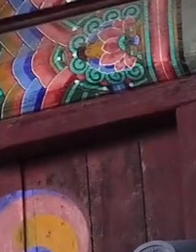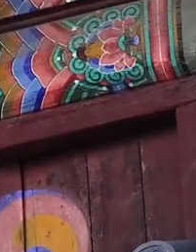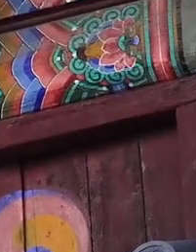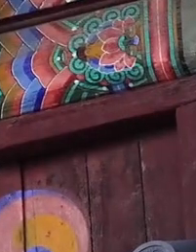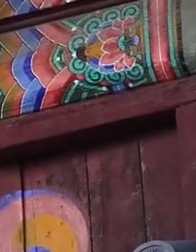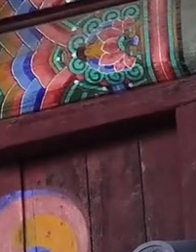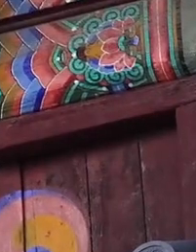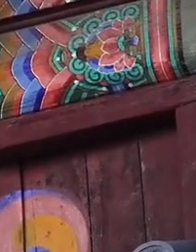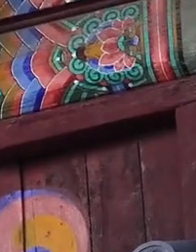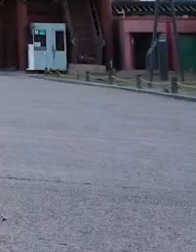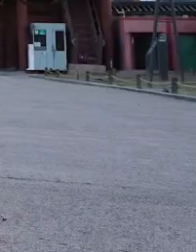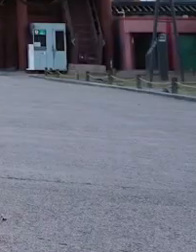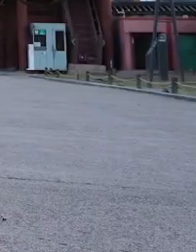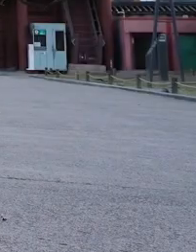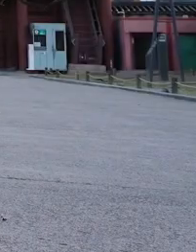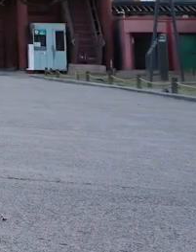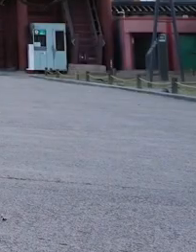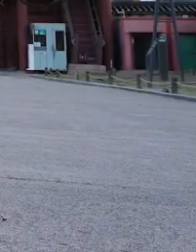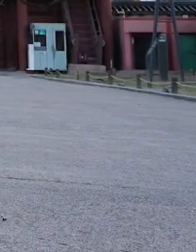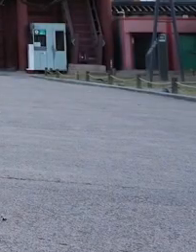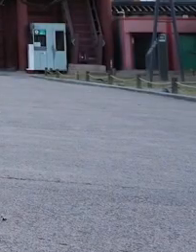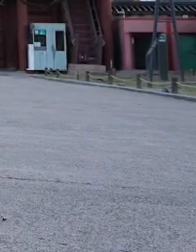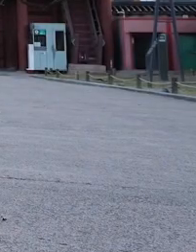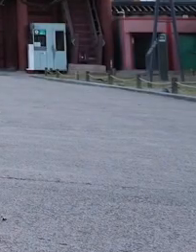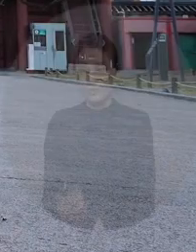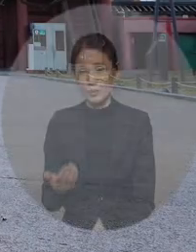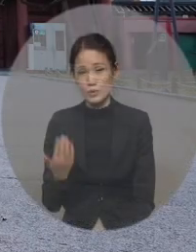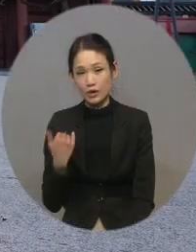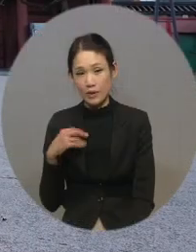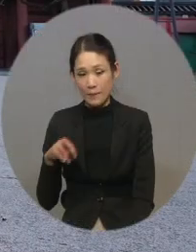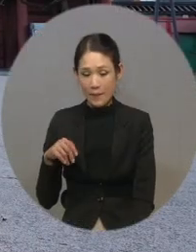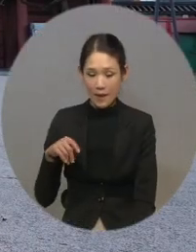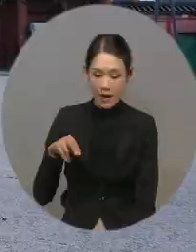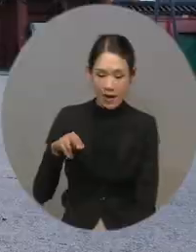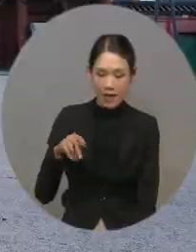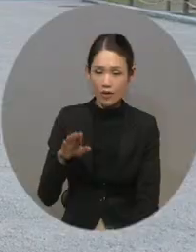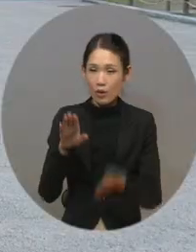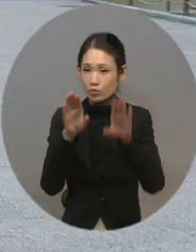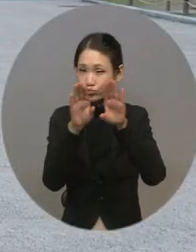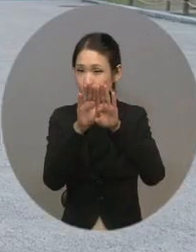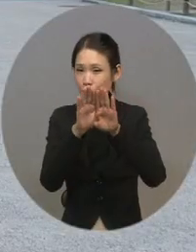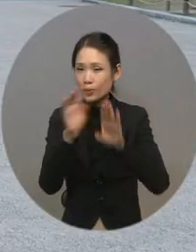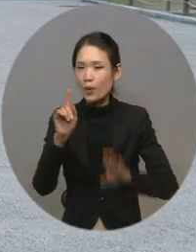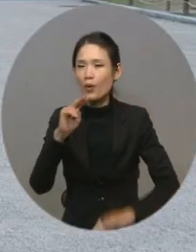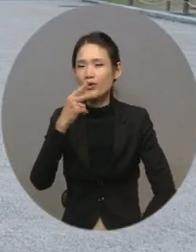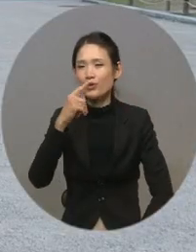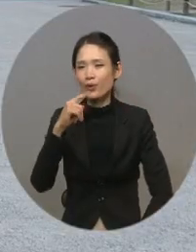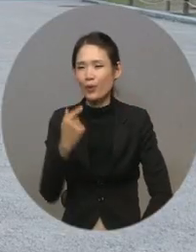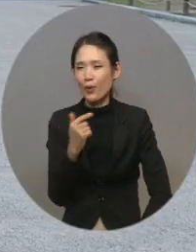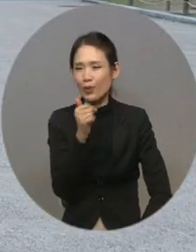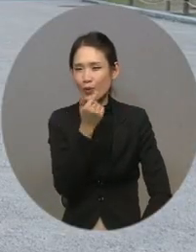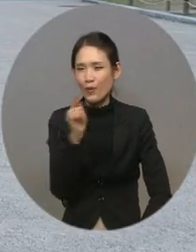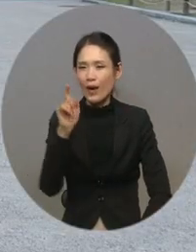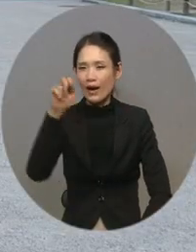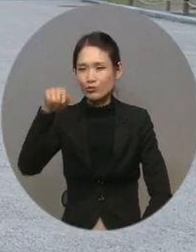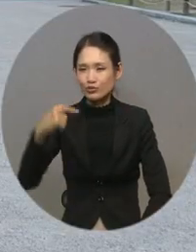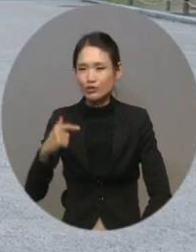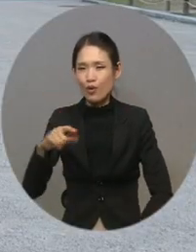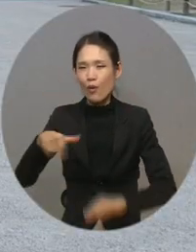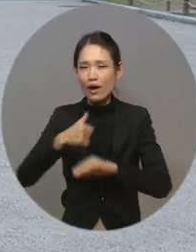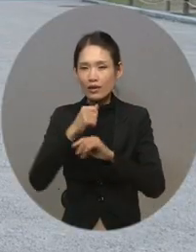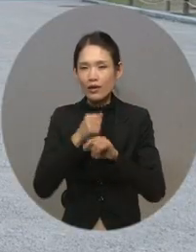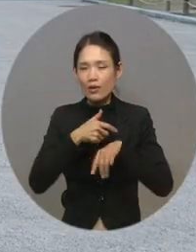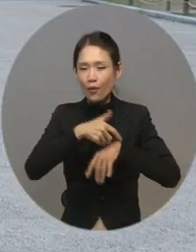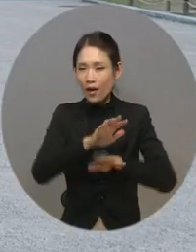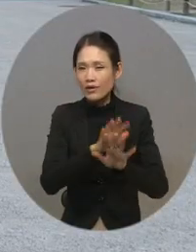제가 방금 지나온 문은 돈화문입니다. 이 도나무는 왕이 행차할 때만 지나갈